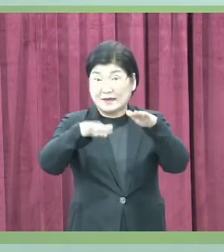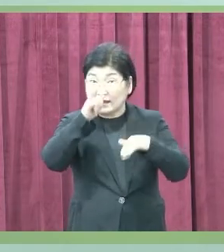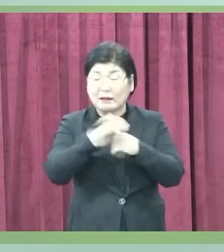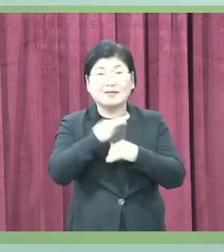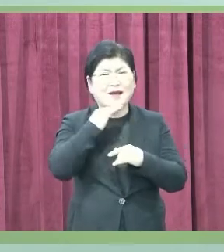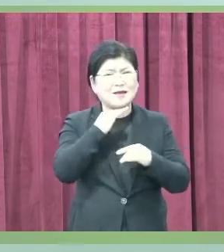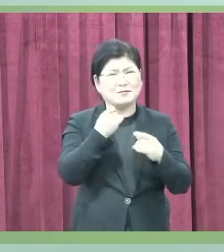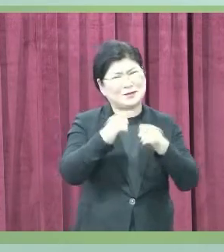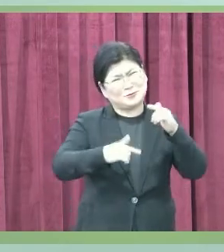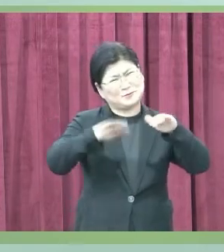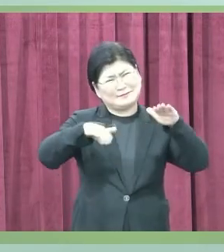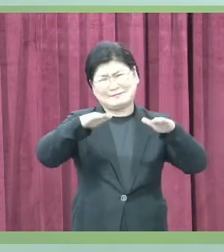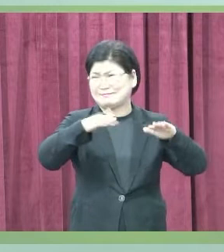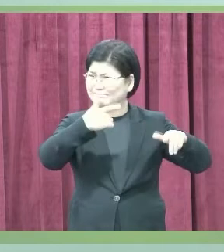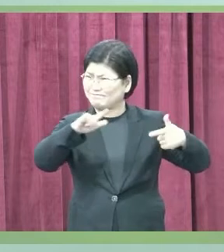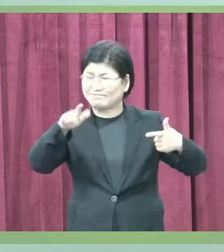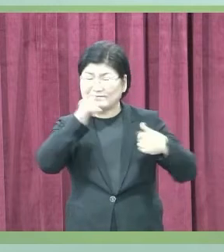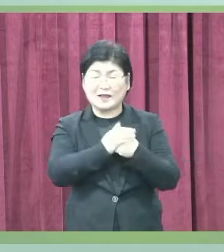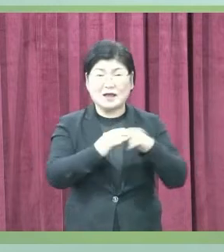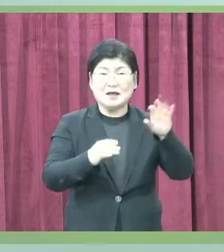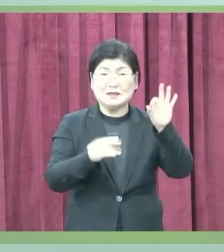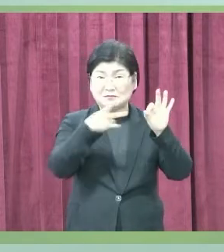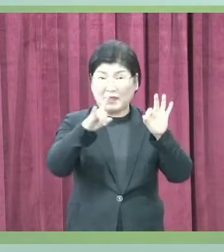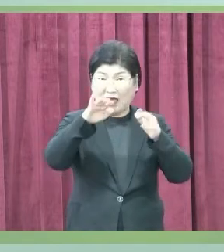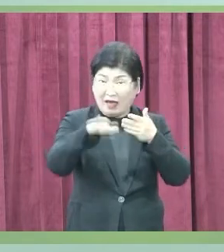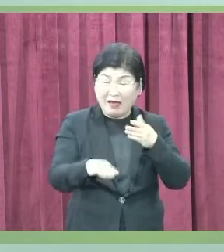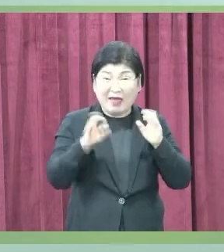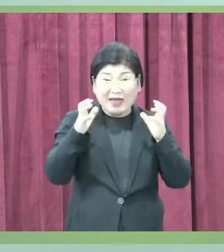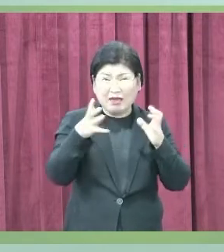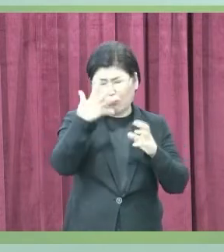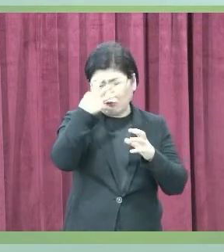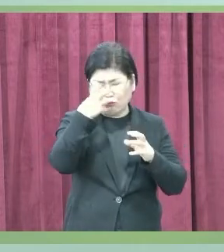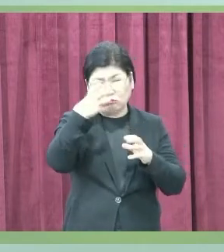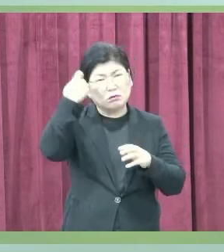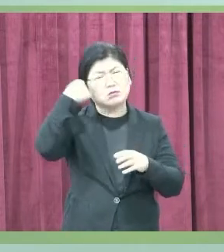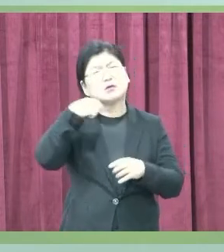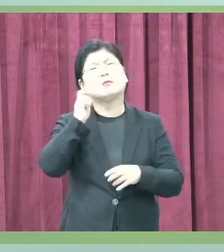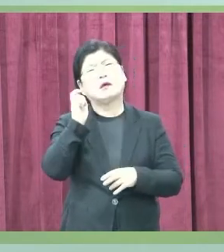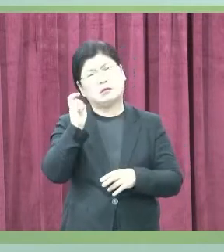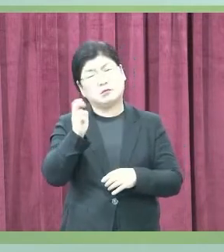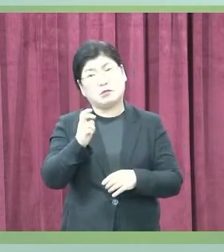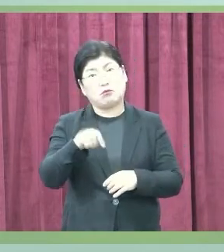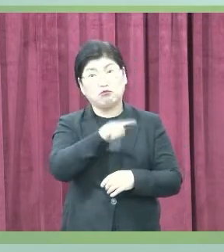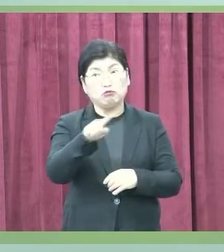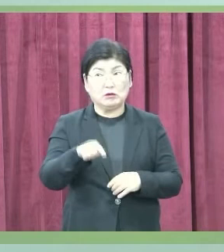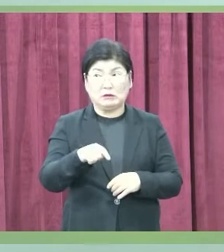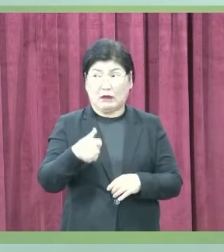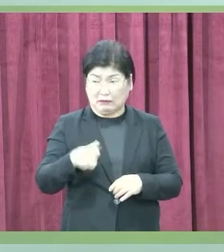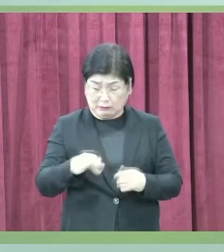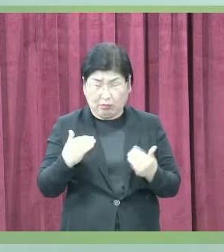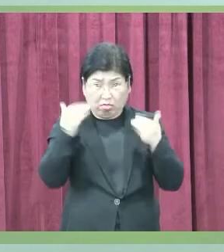연령대별로 틀려요. 이 이제 10대 이하에서 애들이 많이 우울한가 봐요. 예, 우리 애들은 다 커서